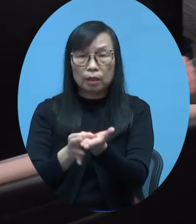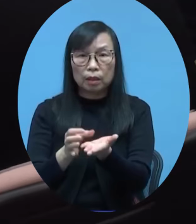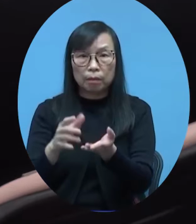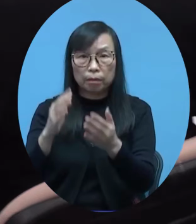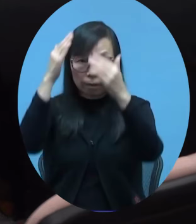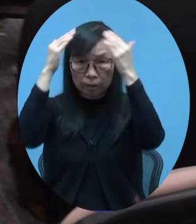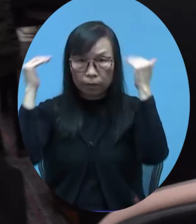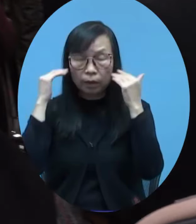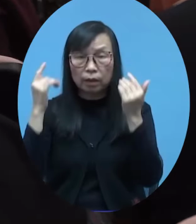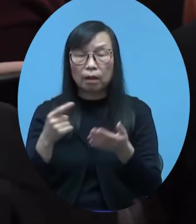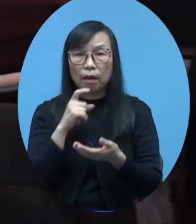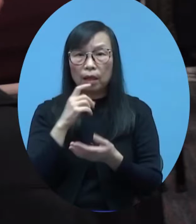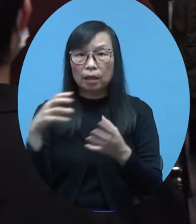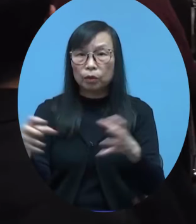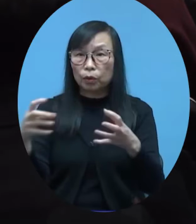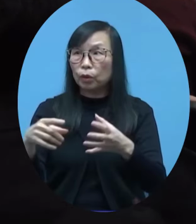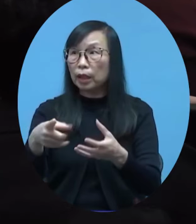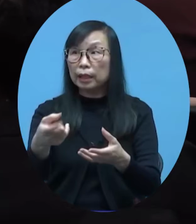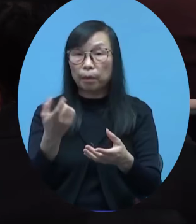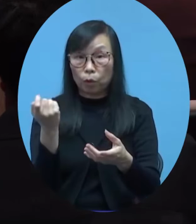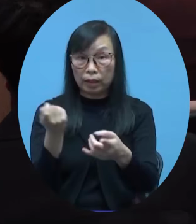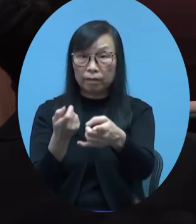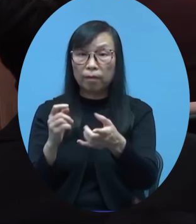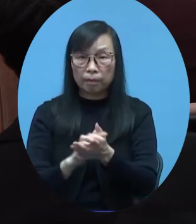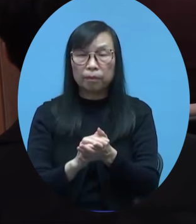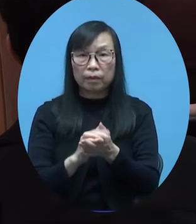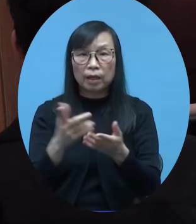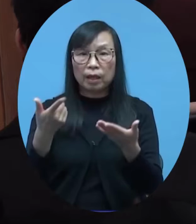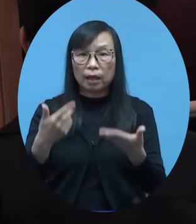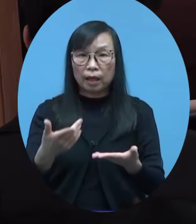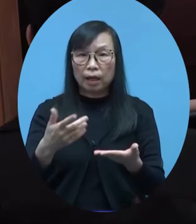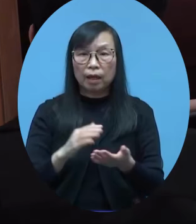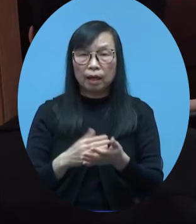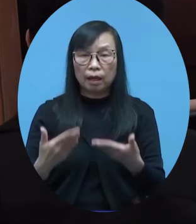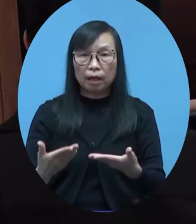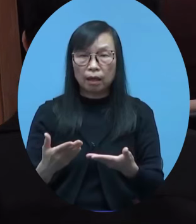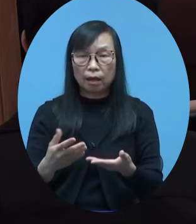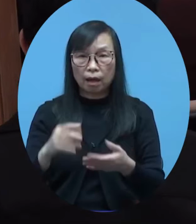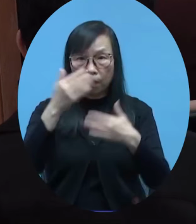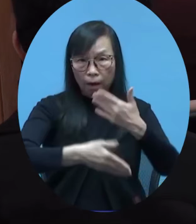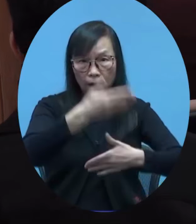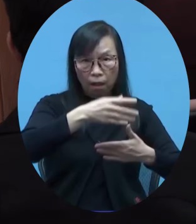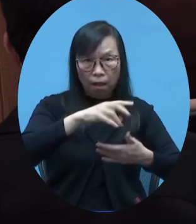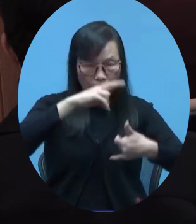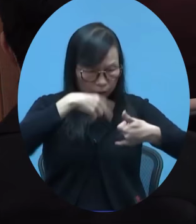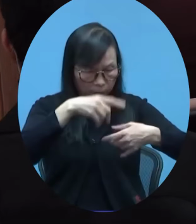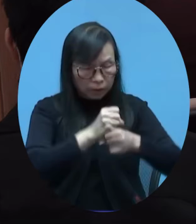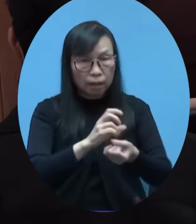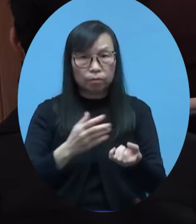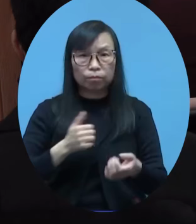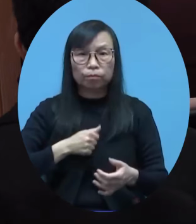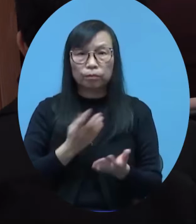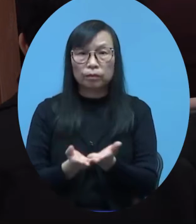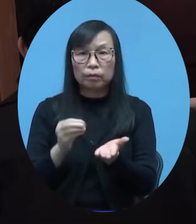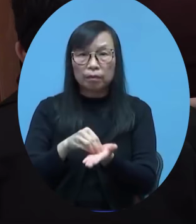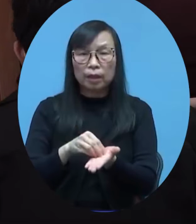越南人會唔會香港有啲聚居地點咁樣咧？跟住咧又想問一問嗰個今日榮瑞樓驗出嗰個初步陽性嘅個案咧，其實係